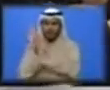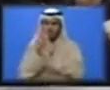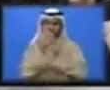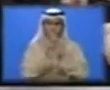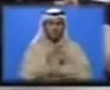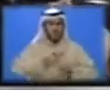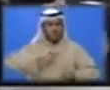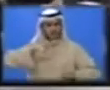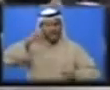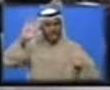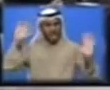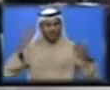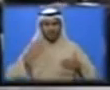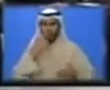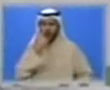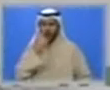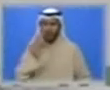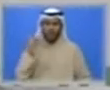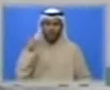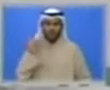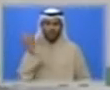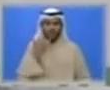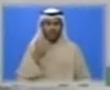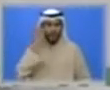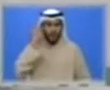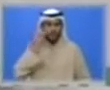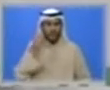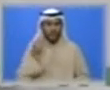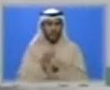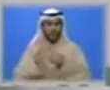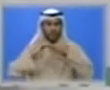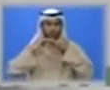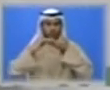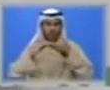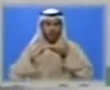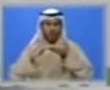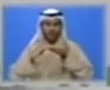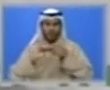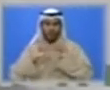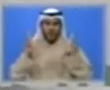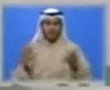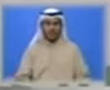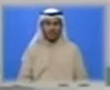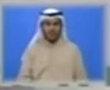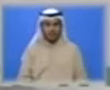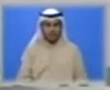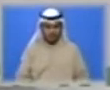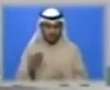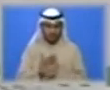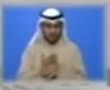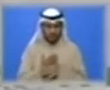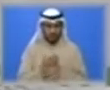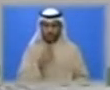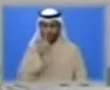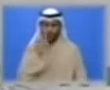مستوى العمل العام والخيري من خلال المجتمع المدني النسائي الكويتي الذي أدى ولا يزال له أدوار